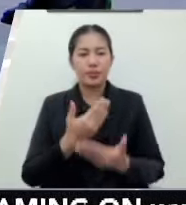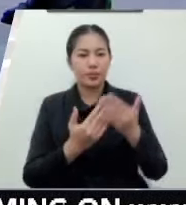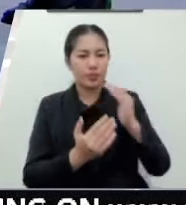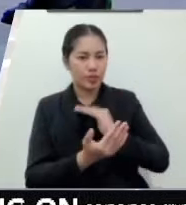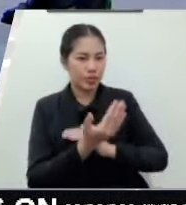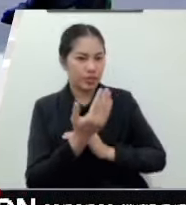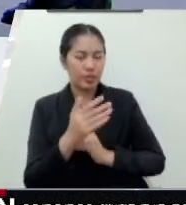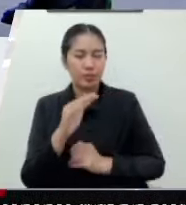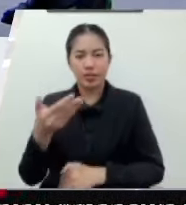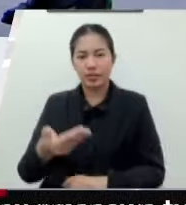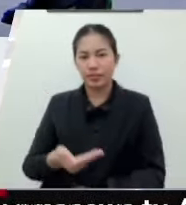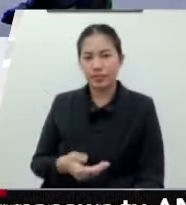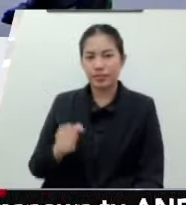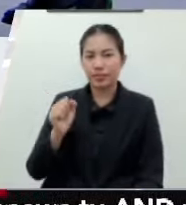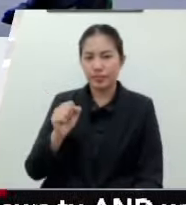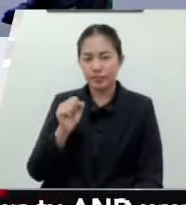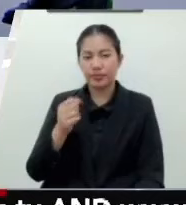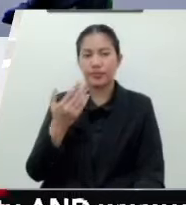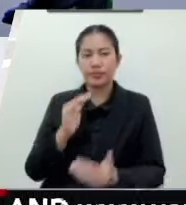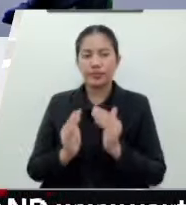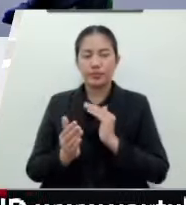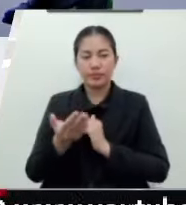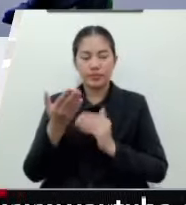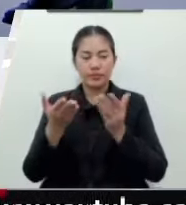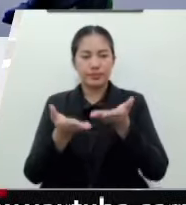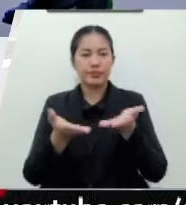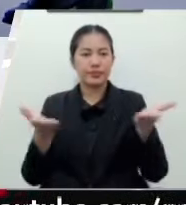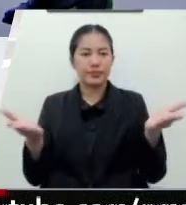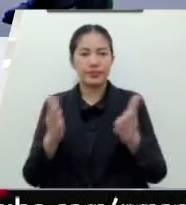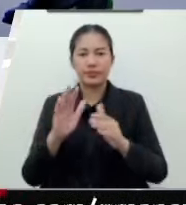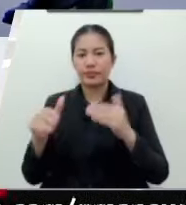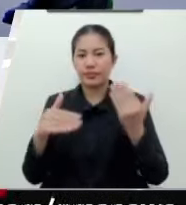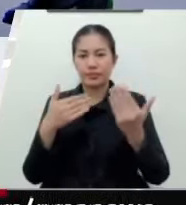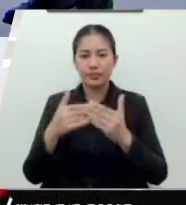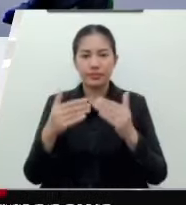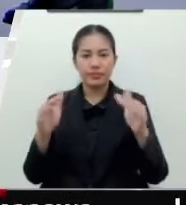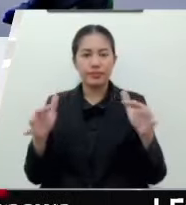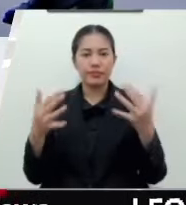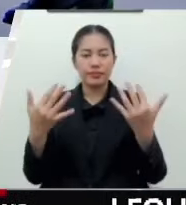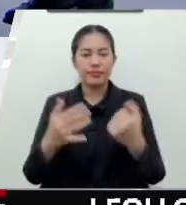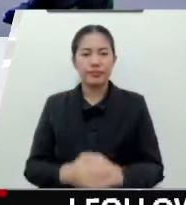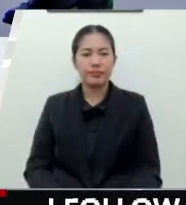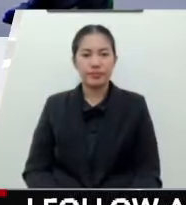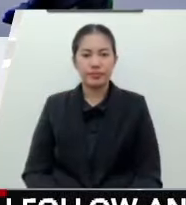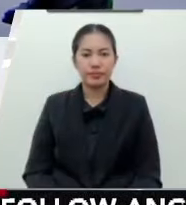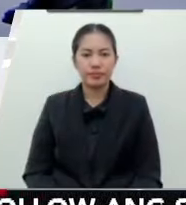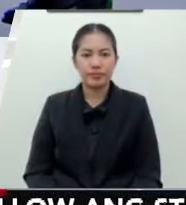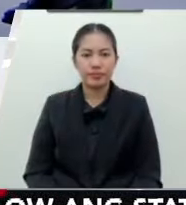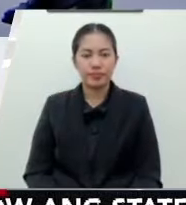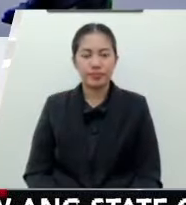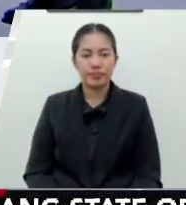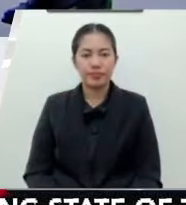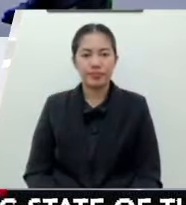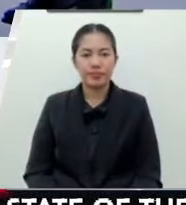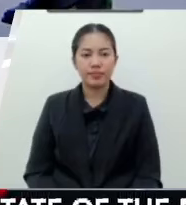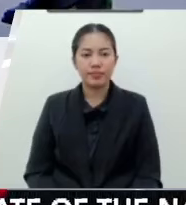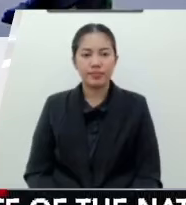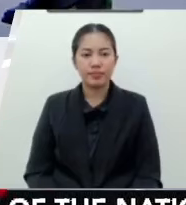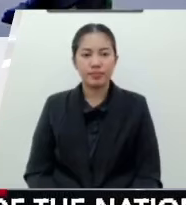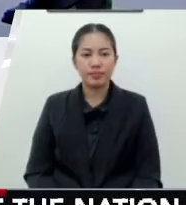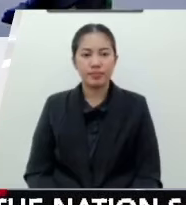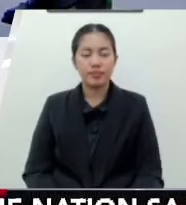Magandang umaga, Rafi at Connie at sa lahat po ng nakikinig po sa or nanonood po ng inyong pong programa. Engineer, good morning. Ano pong